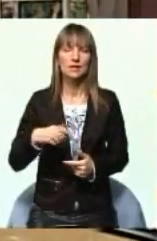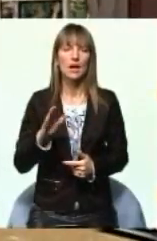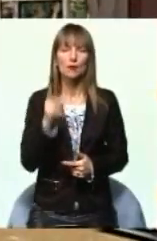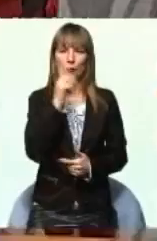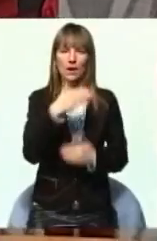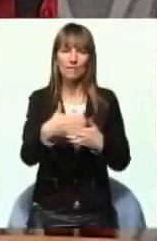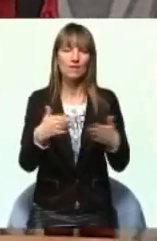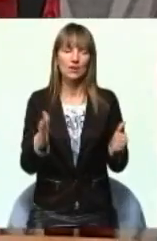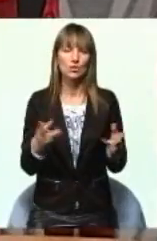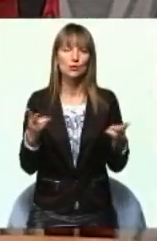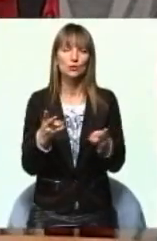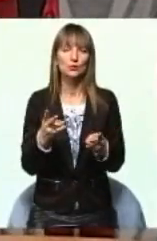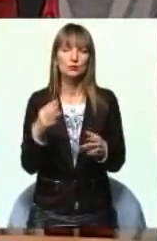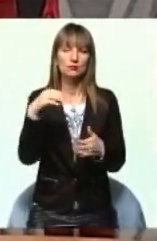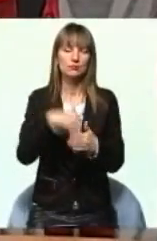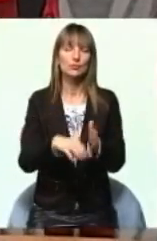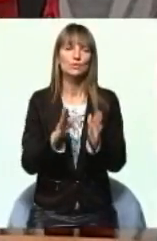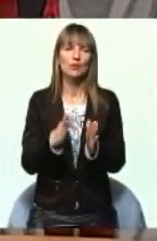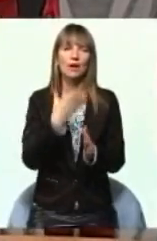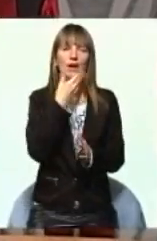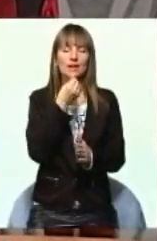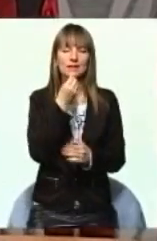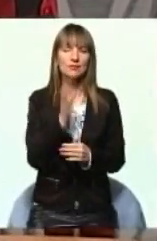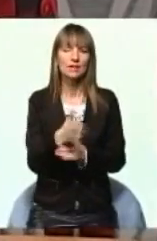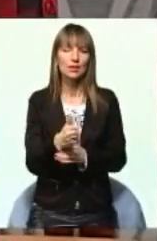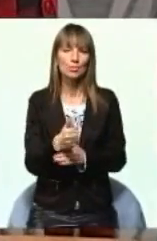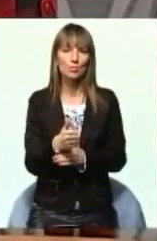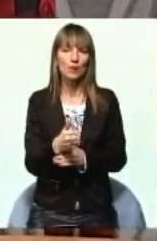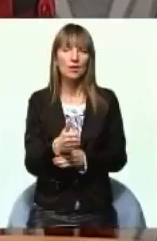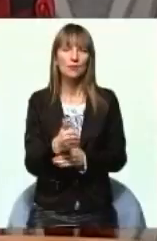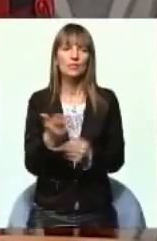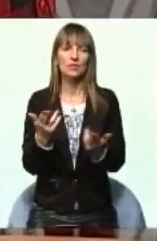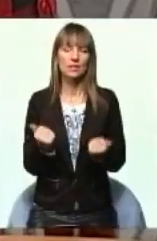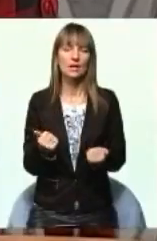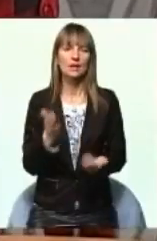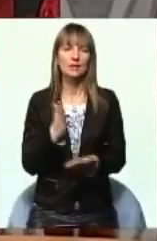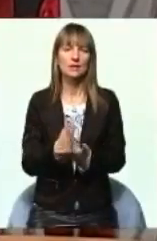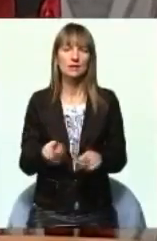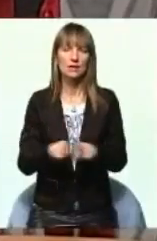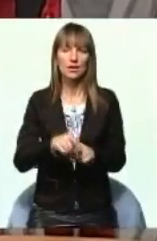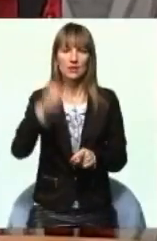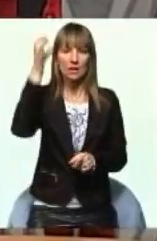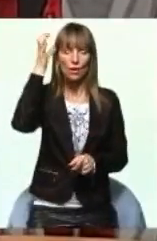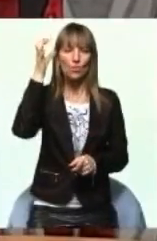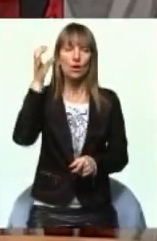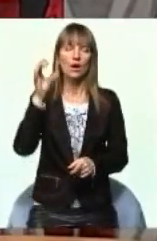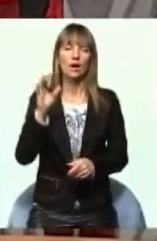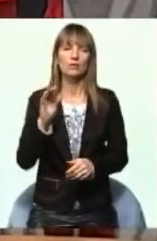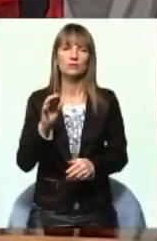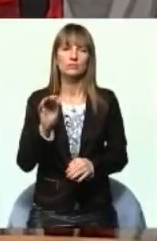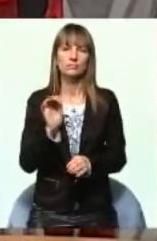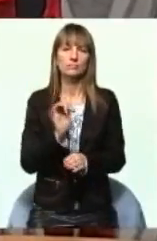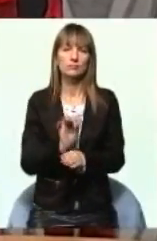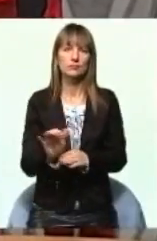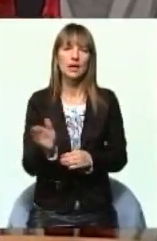треба тримати тільки якісь гарні види риб. Да. А як ти думаєш, а от є така наука, да, чи взагалі промисловість така,